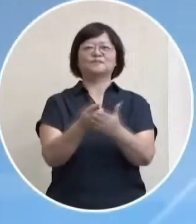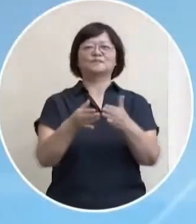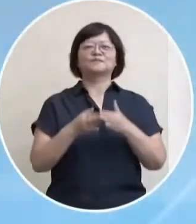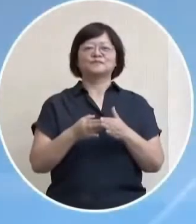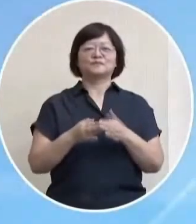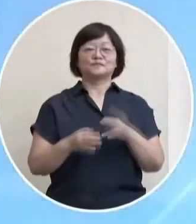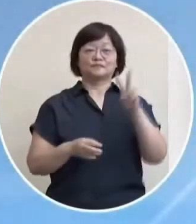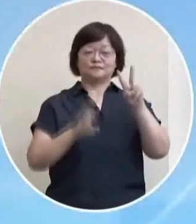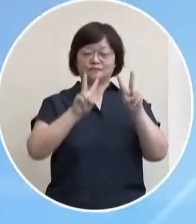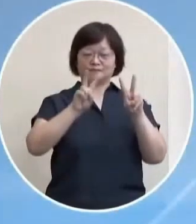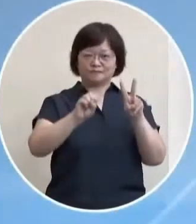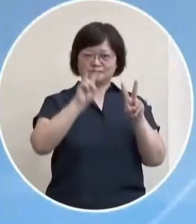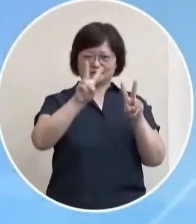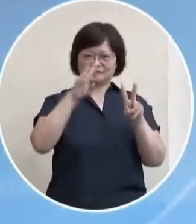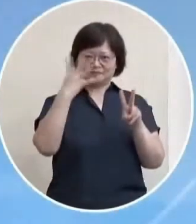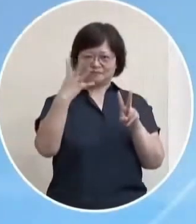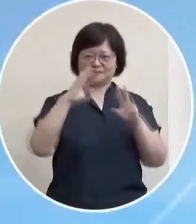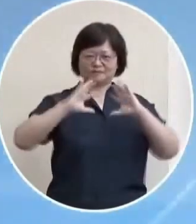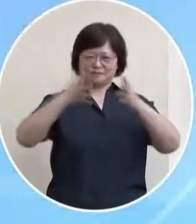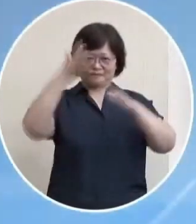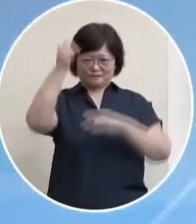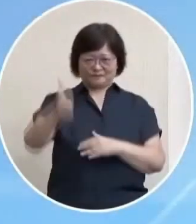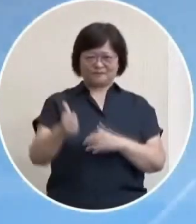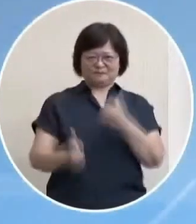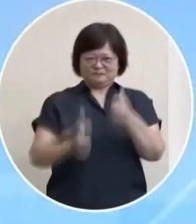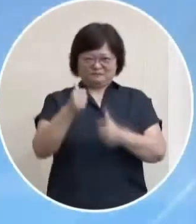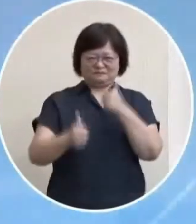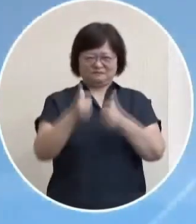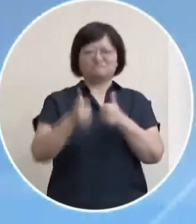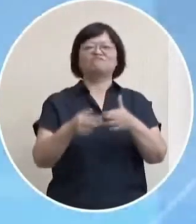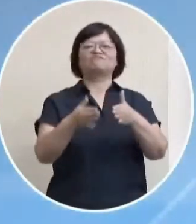2024总统大选，